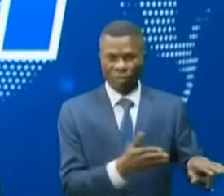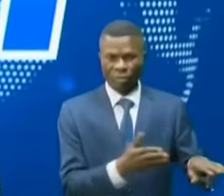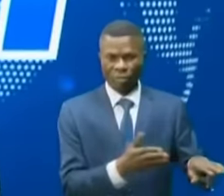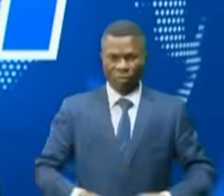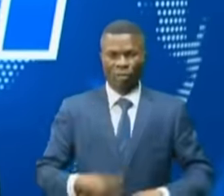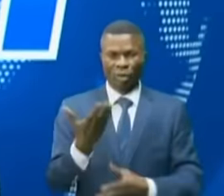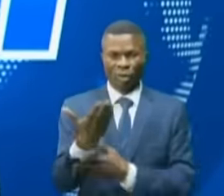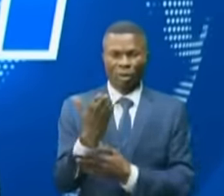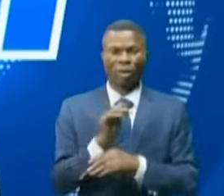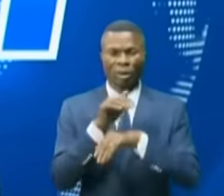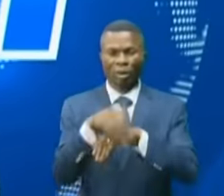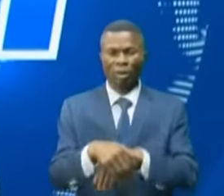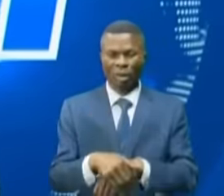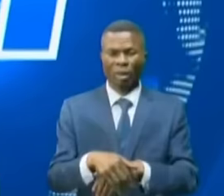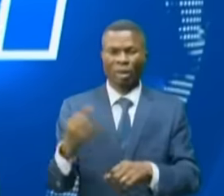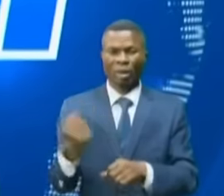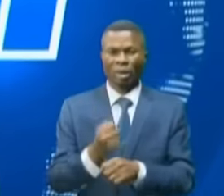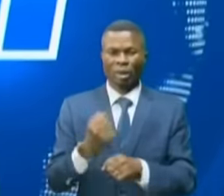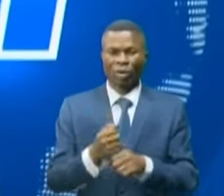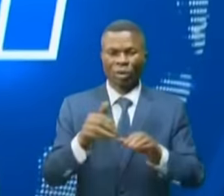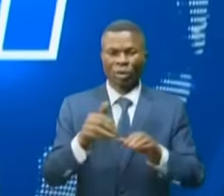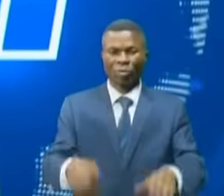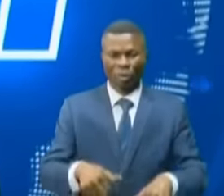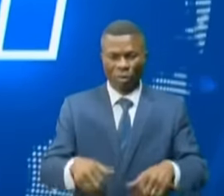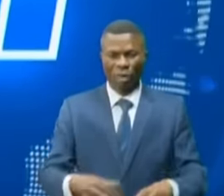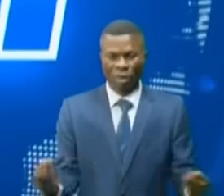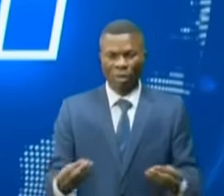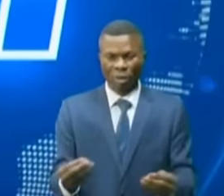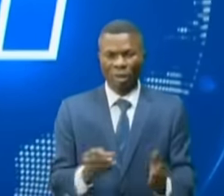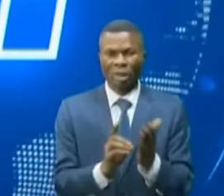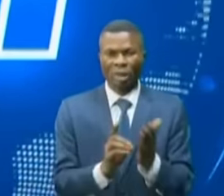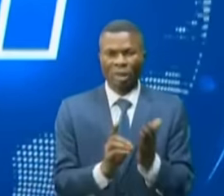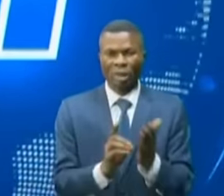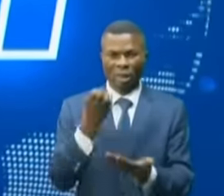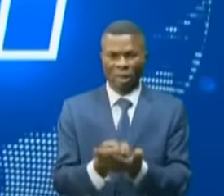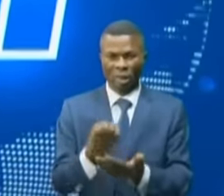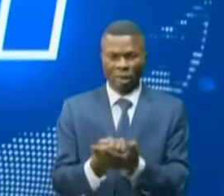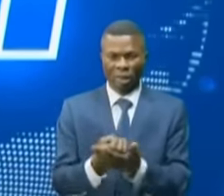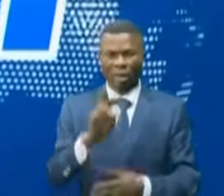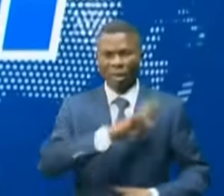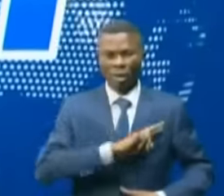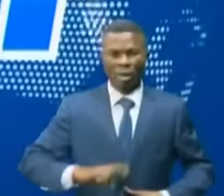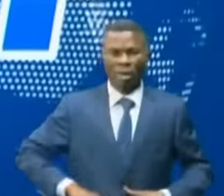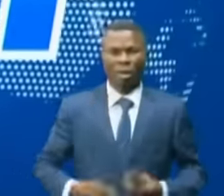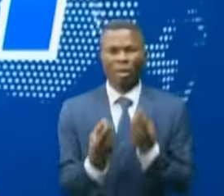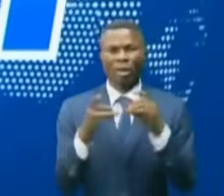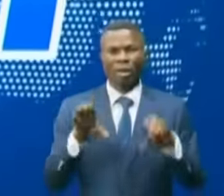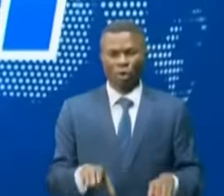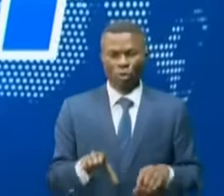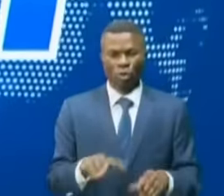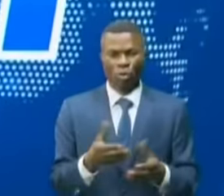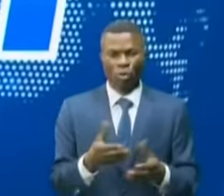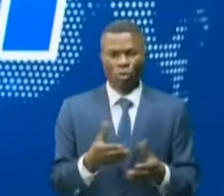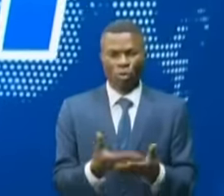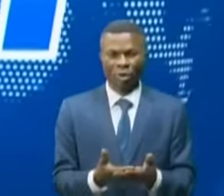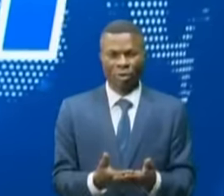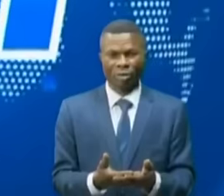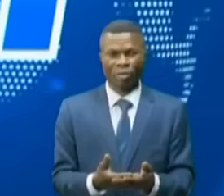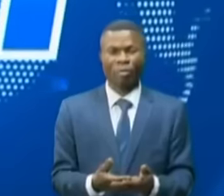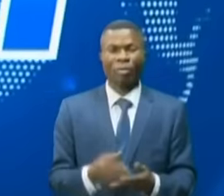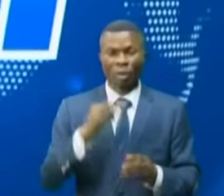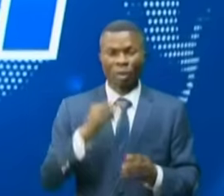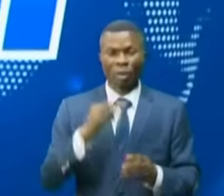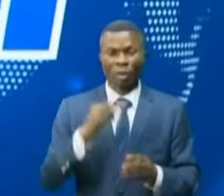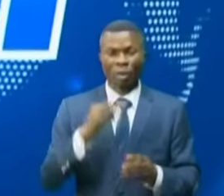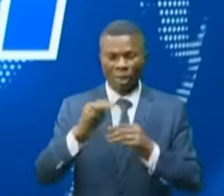Invité à s'intégrer dans le domaine de l'agriculture pour la croissance économique de la République démocratique du Congo. Ce